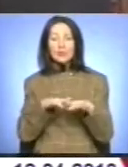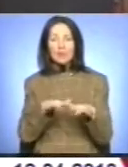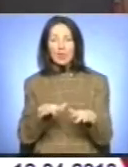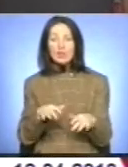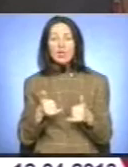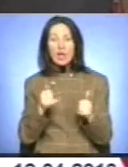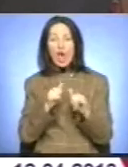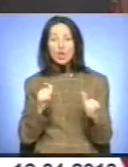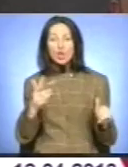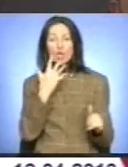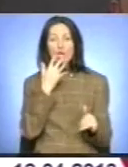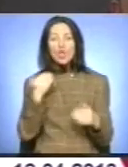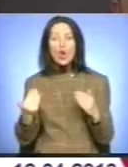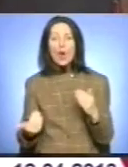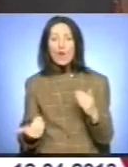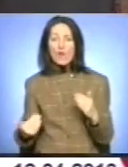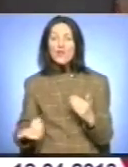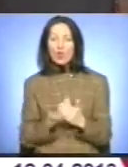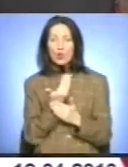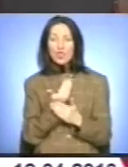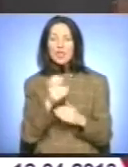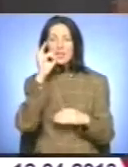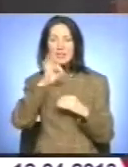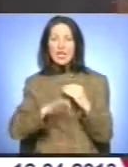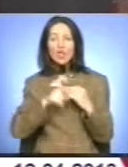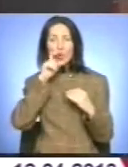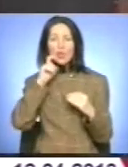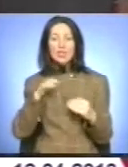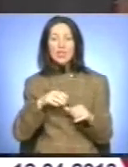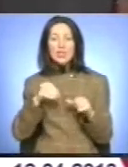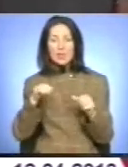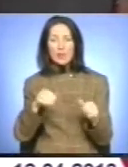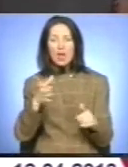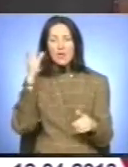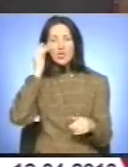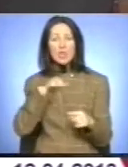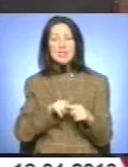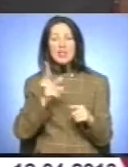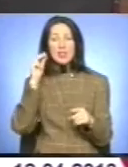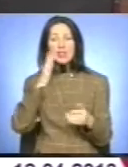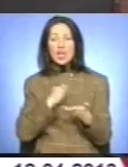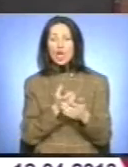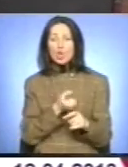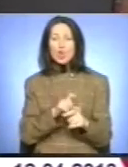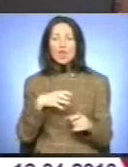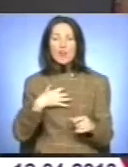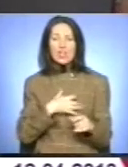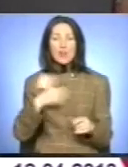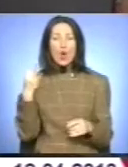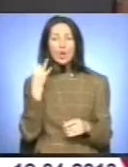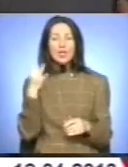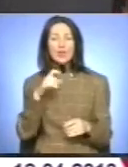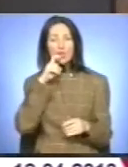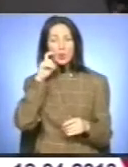національного відродження, власне, на західноукраїнських землях. Я вважаю, ця дата є дуже важливою в українській історії. І дуже добре,